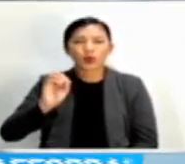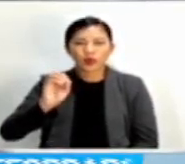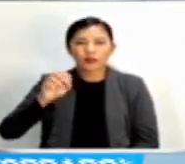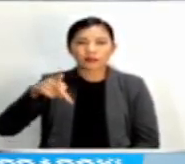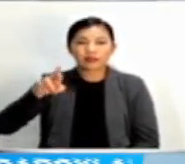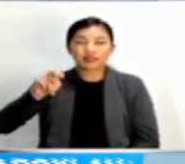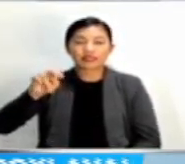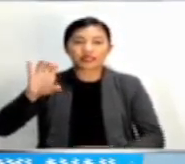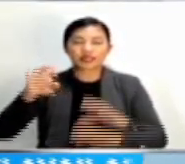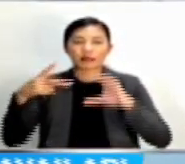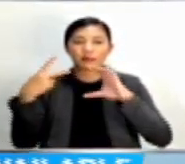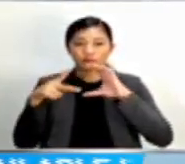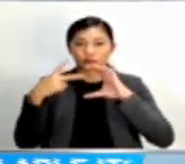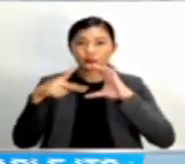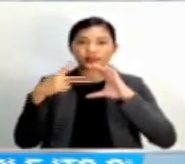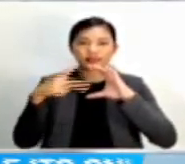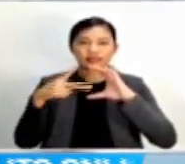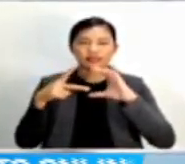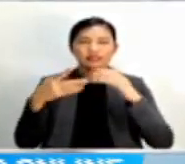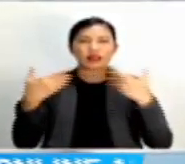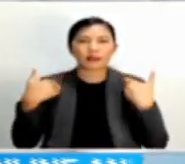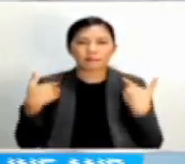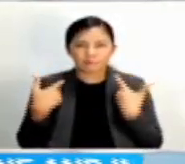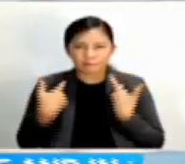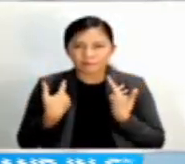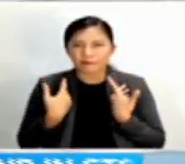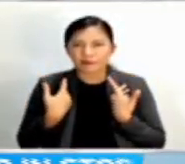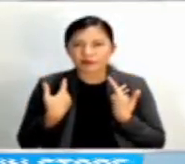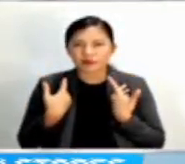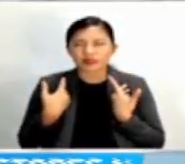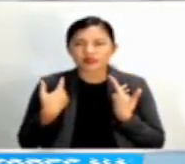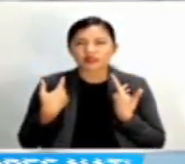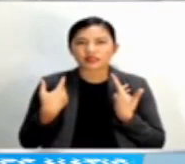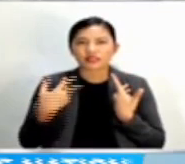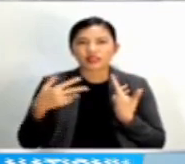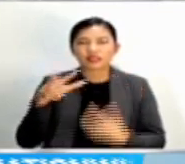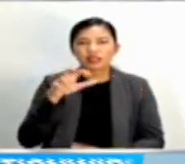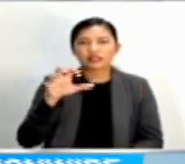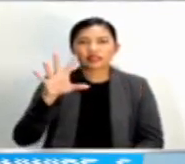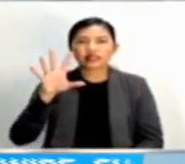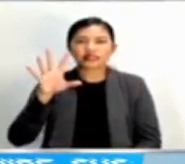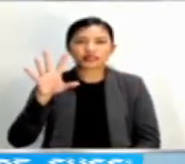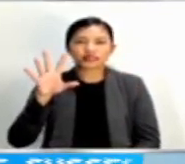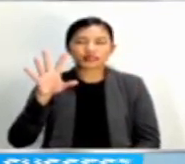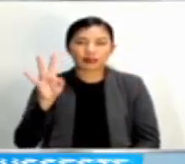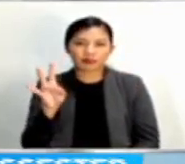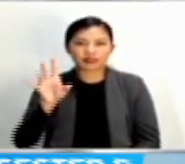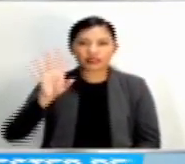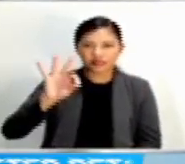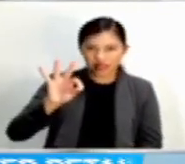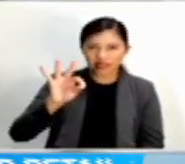hanggang June 15. 379 ang kumpirmadong active cases sa lungsod.